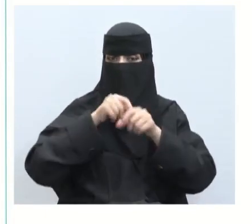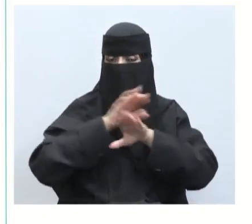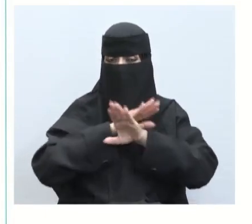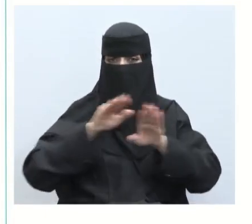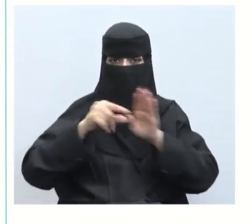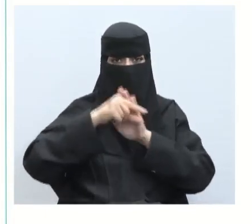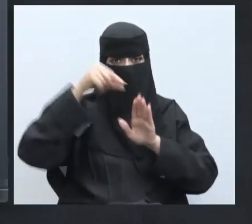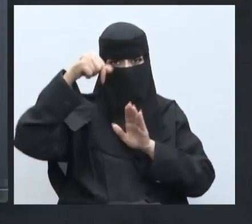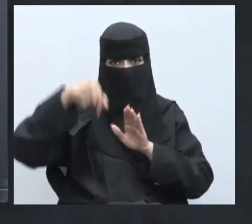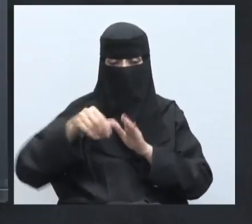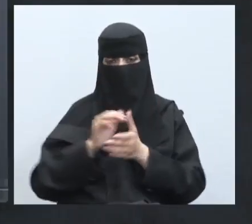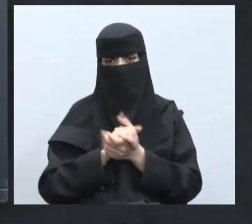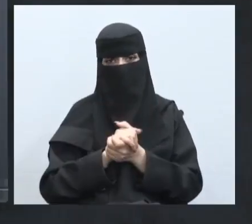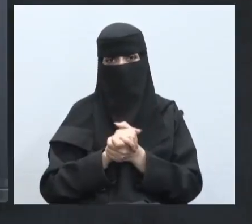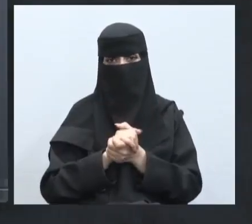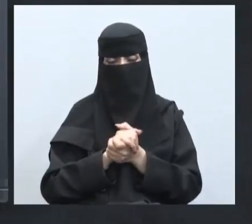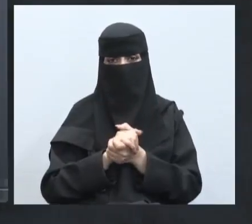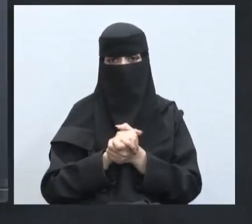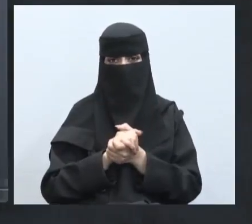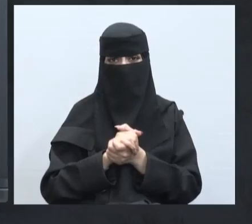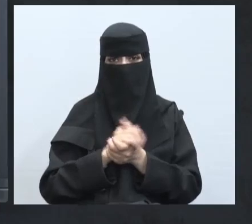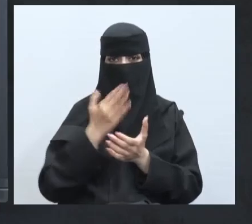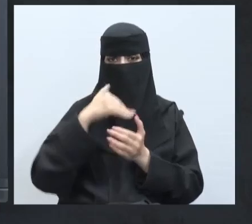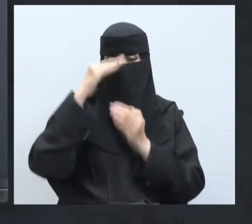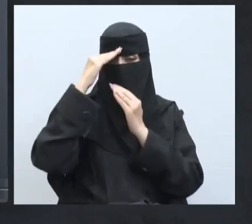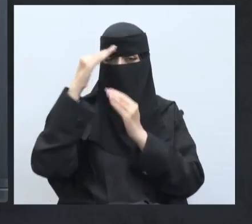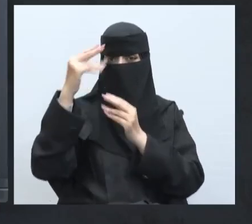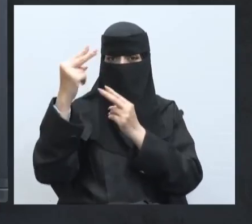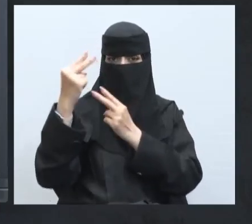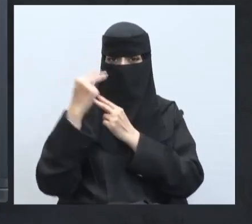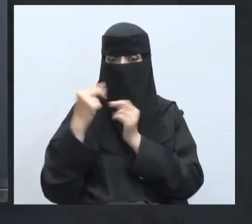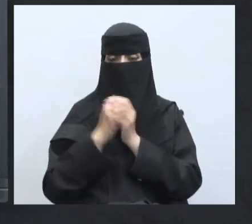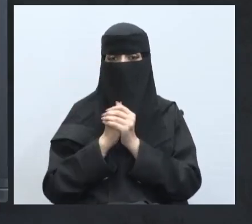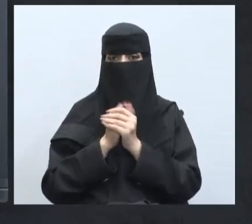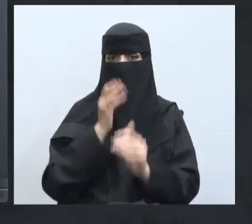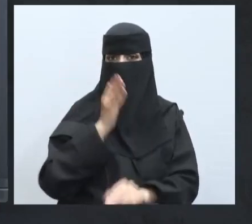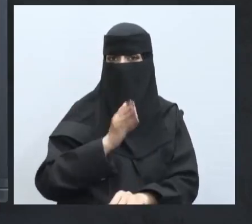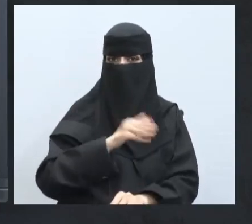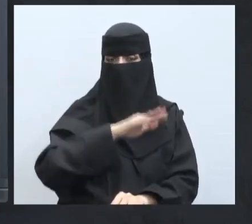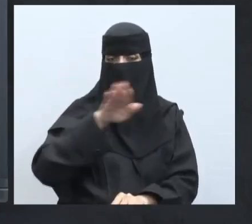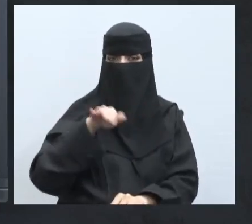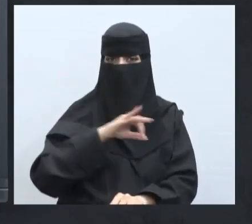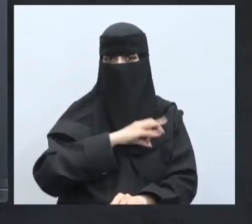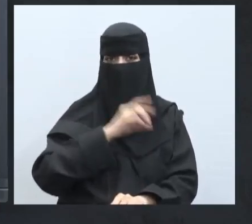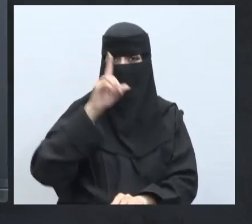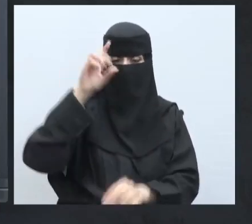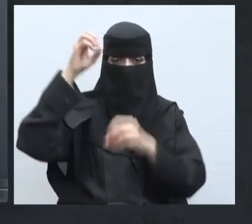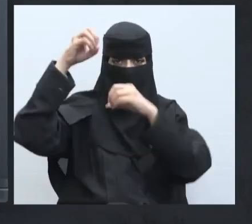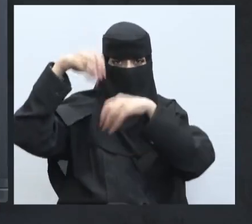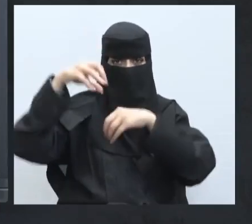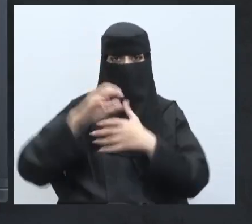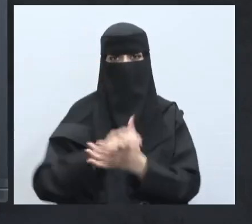اعزائنا الطلاب نكون انتهينا من درسنا لهذا اليوم شكرا لكم لحسن المتابعه والسلام عليكم ورحمه الله